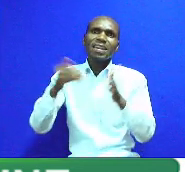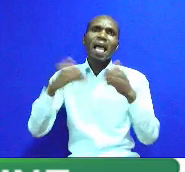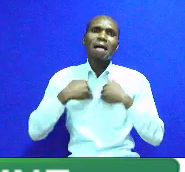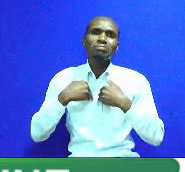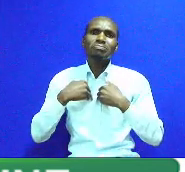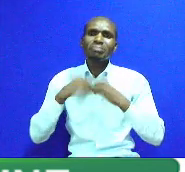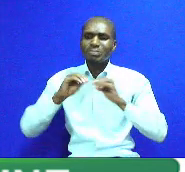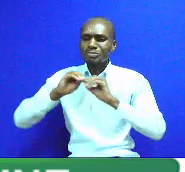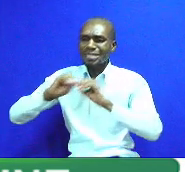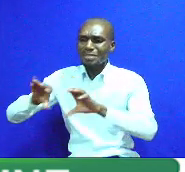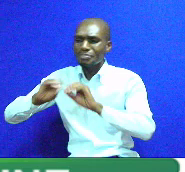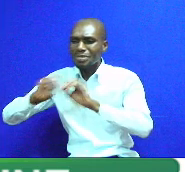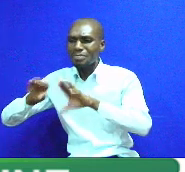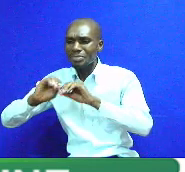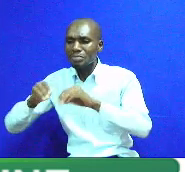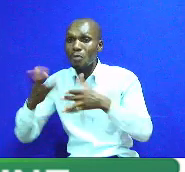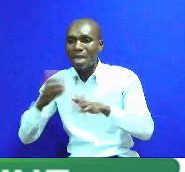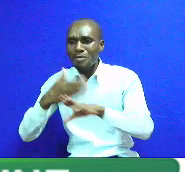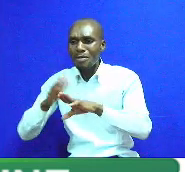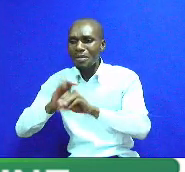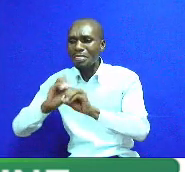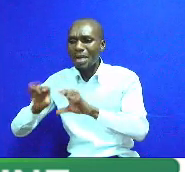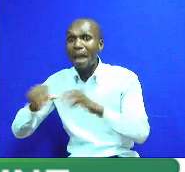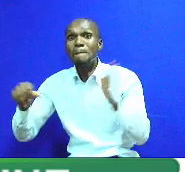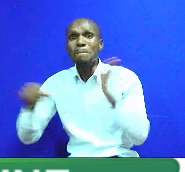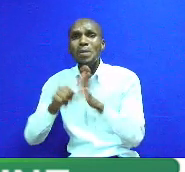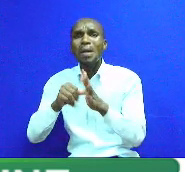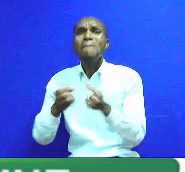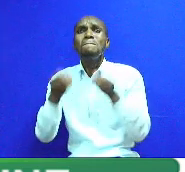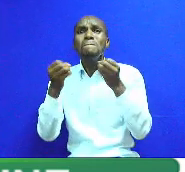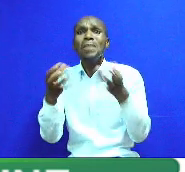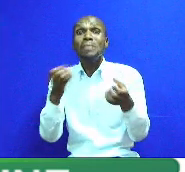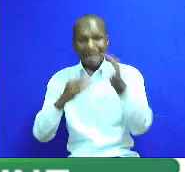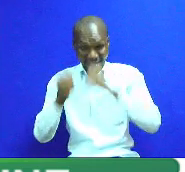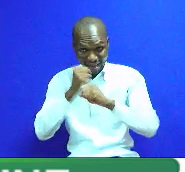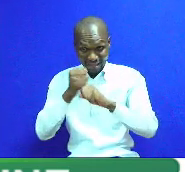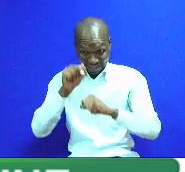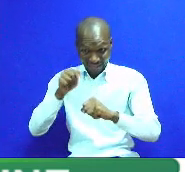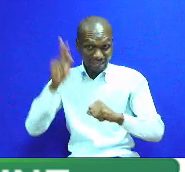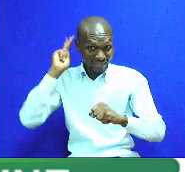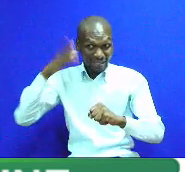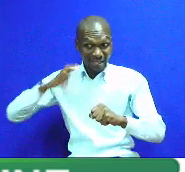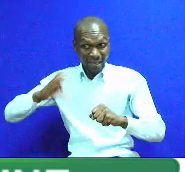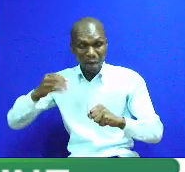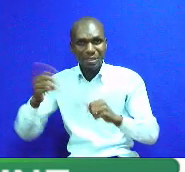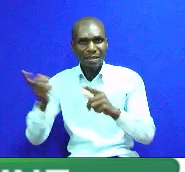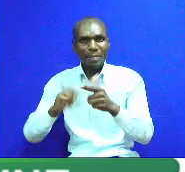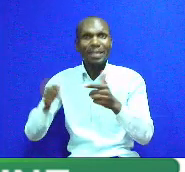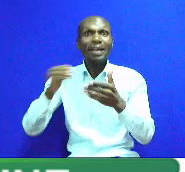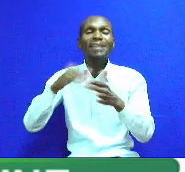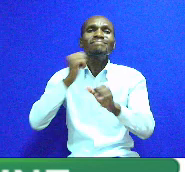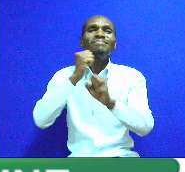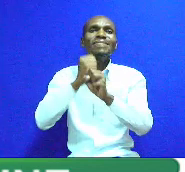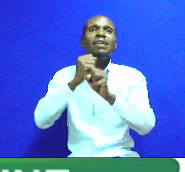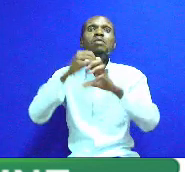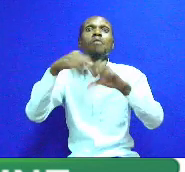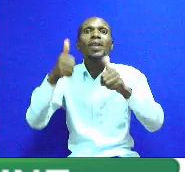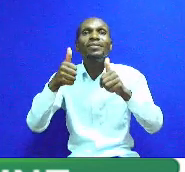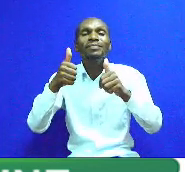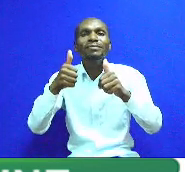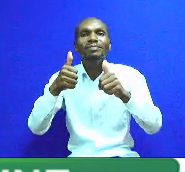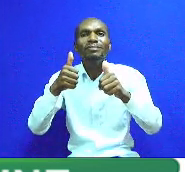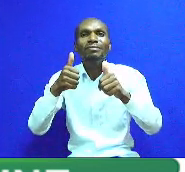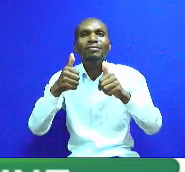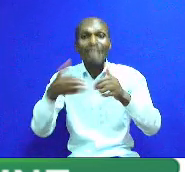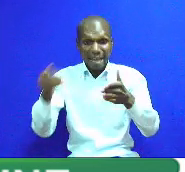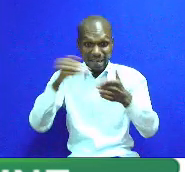dumping site ya Nyambera ambayo ilikuwa imeleta shida sana kwa miaka mingi hapa Kisii County. Lakini imefanywa kuwa decommissioned